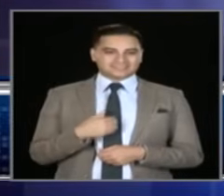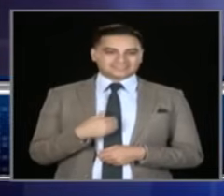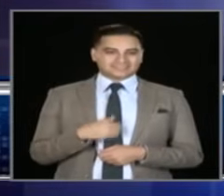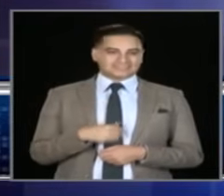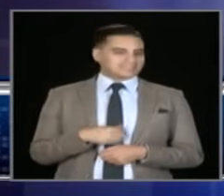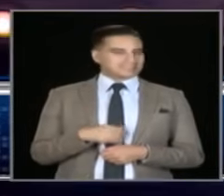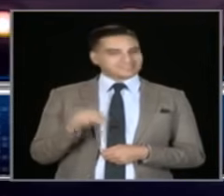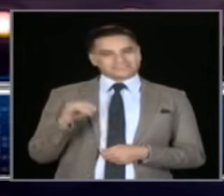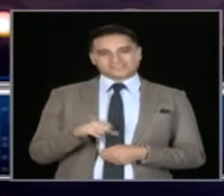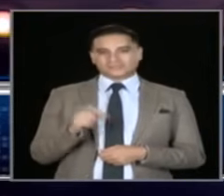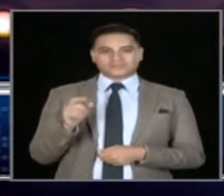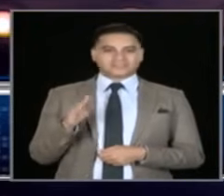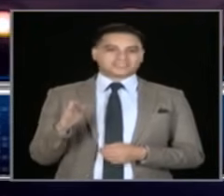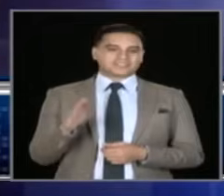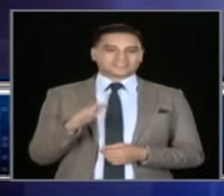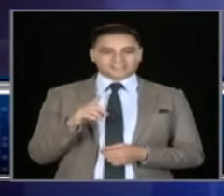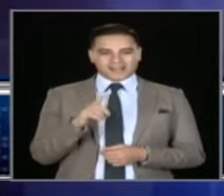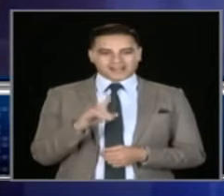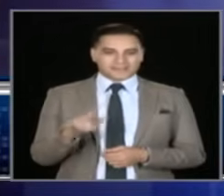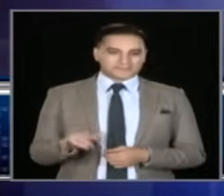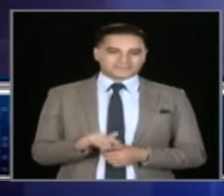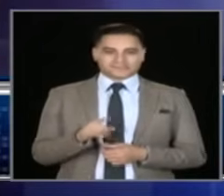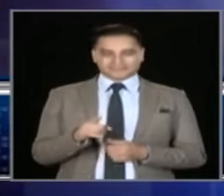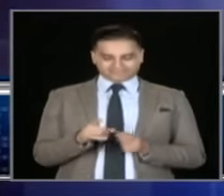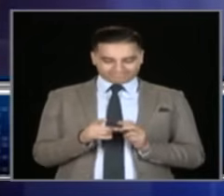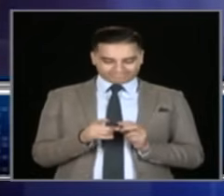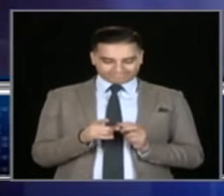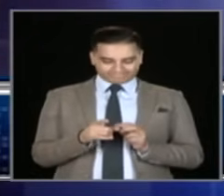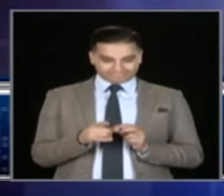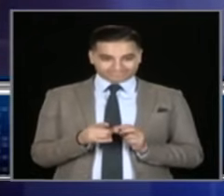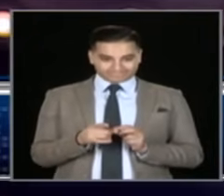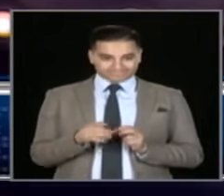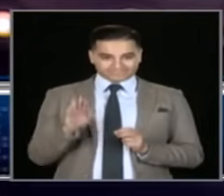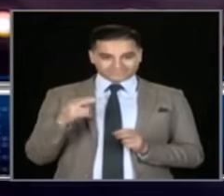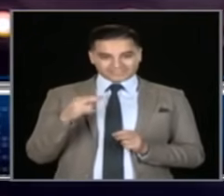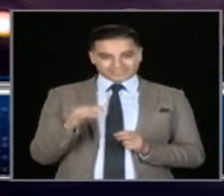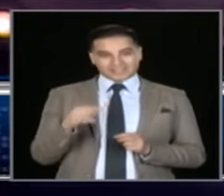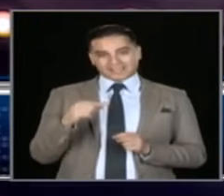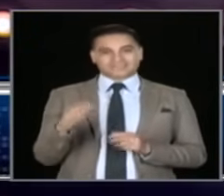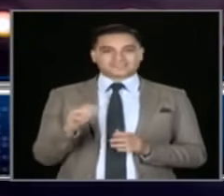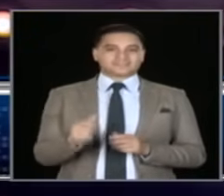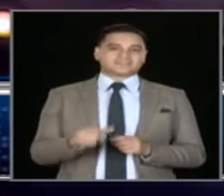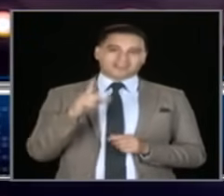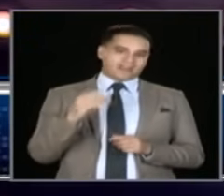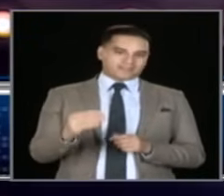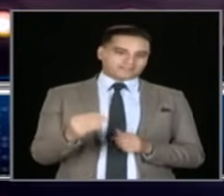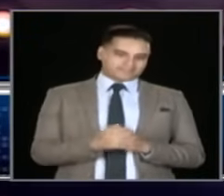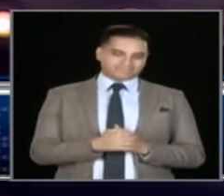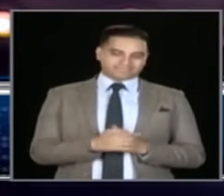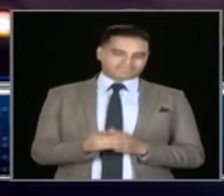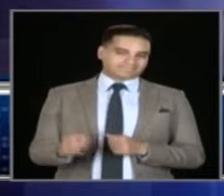شلبي. يونس شلبي كان معاه في العيال كبرت. يبقى مين بقى؟ سعيد صالح.